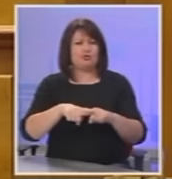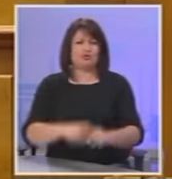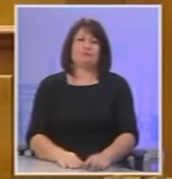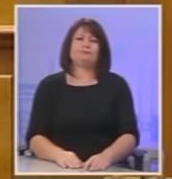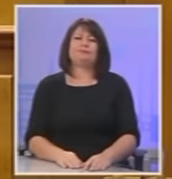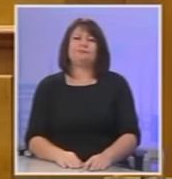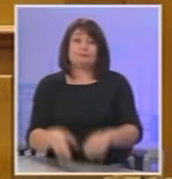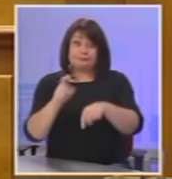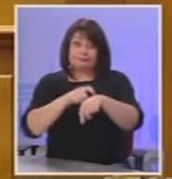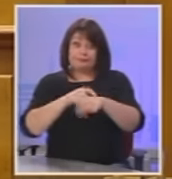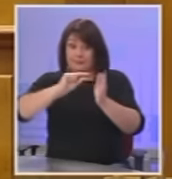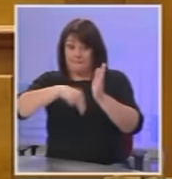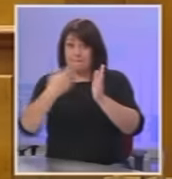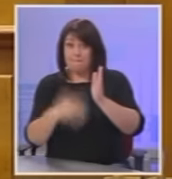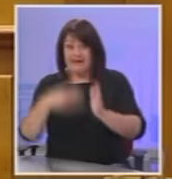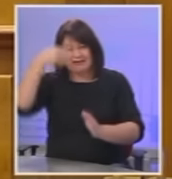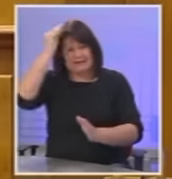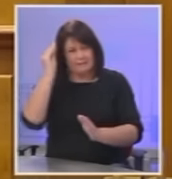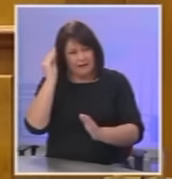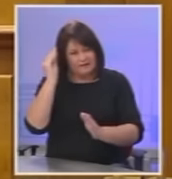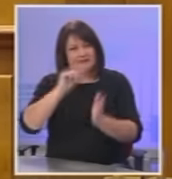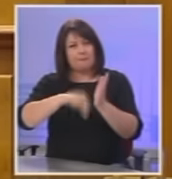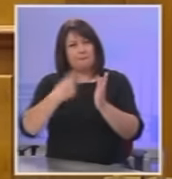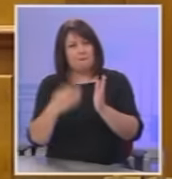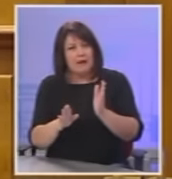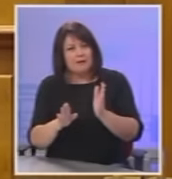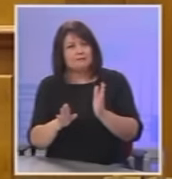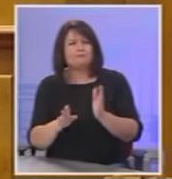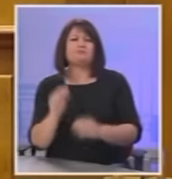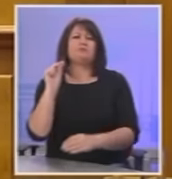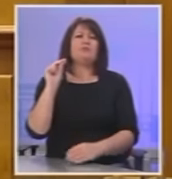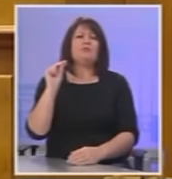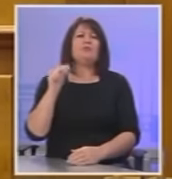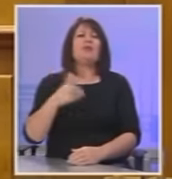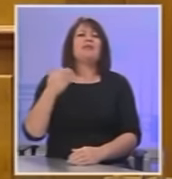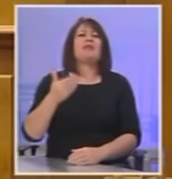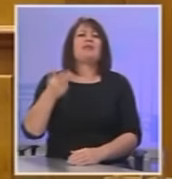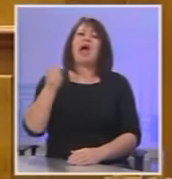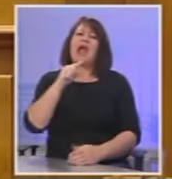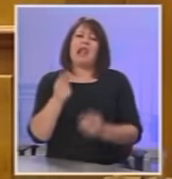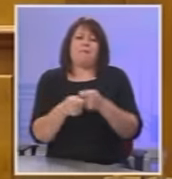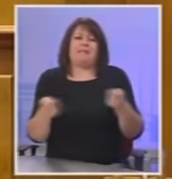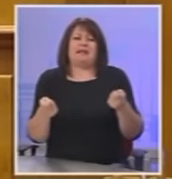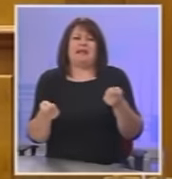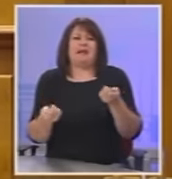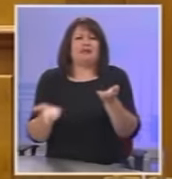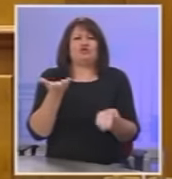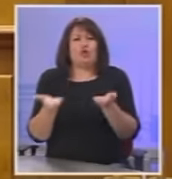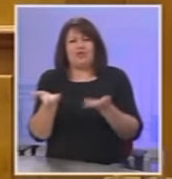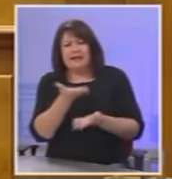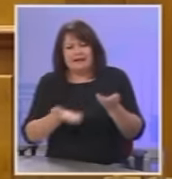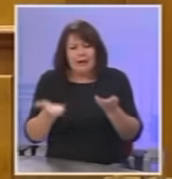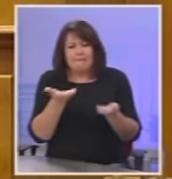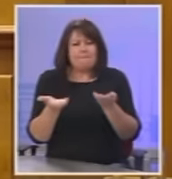την ίδια ώρα που υπέγραψε το μνημόνιο ο κύριος Τσίπρας, είχε αρχίσει να υπόσχεται αντισταθμιστικά, ισοδύναμα,